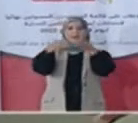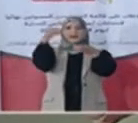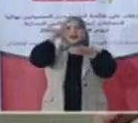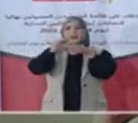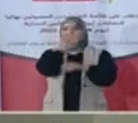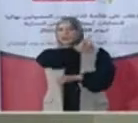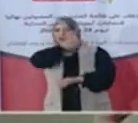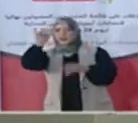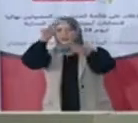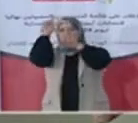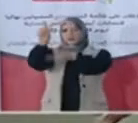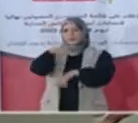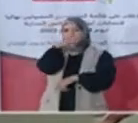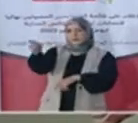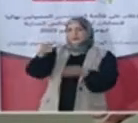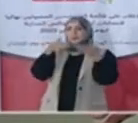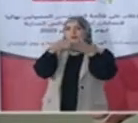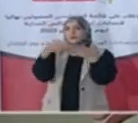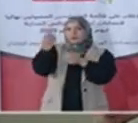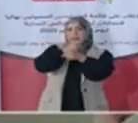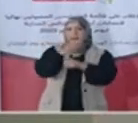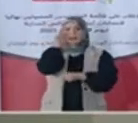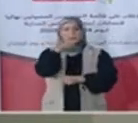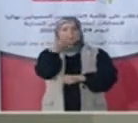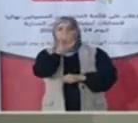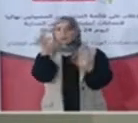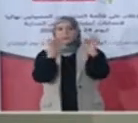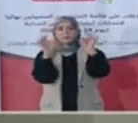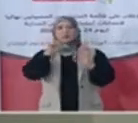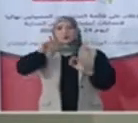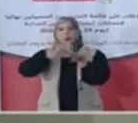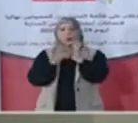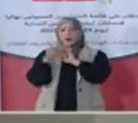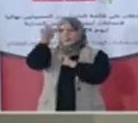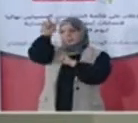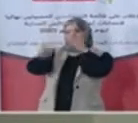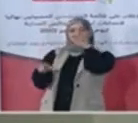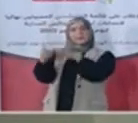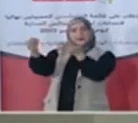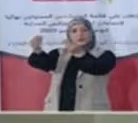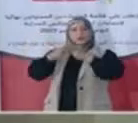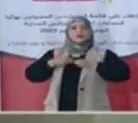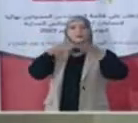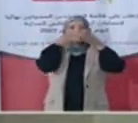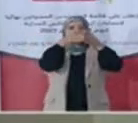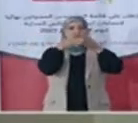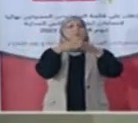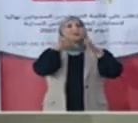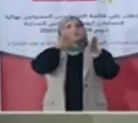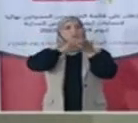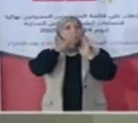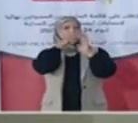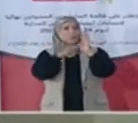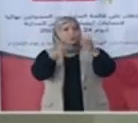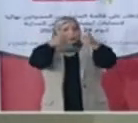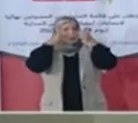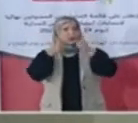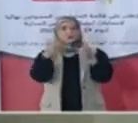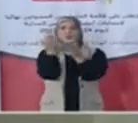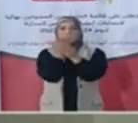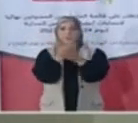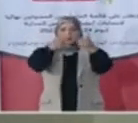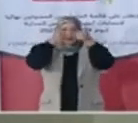ترفض أي ملف اعتماد. يعني كل جهة تقدم ملف اعتماد مستوفي للشروط والوثائق راه الهيئة